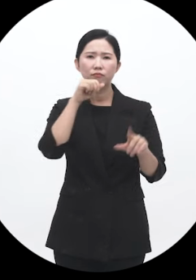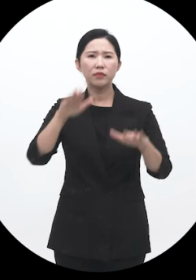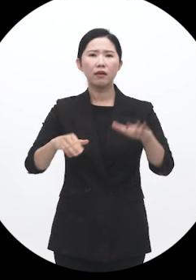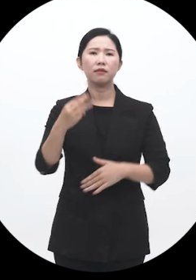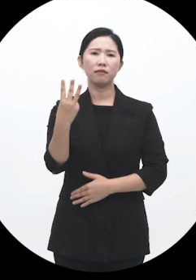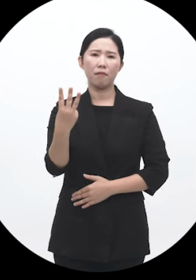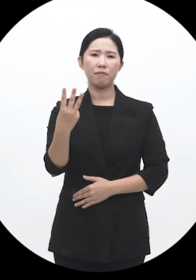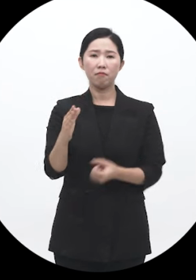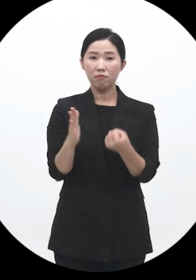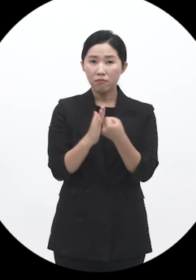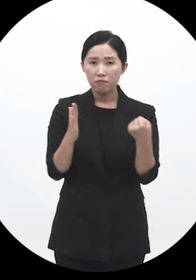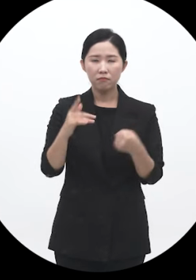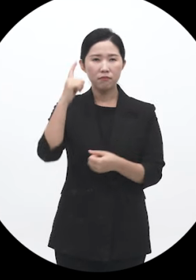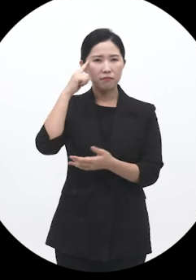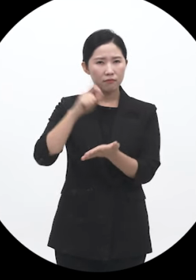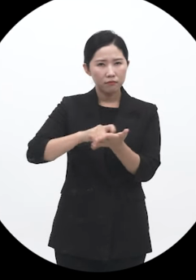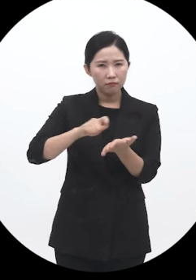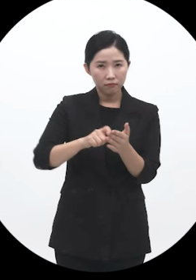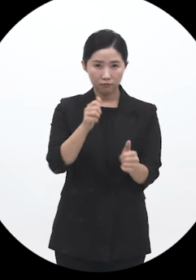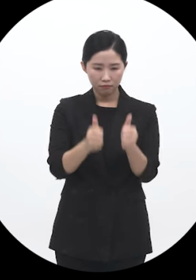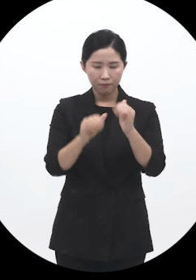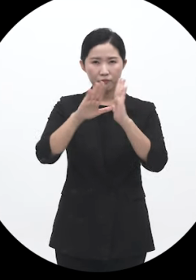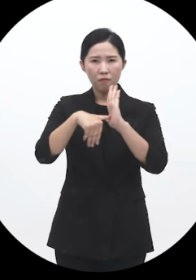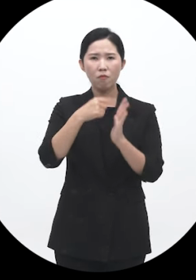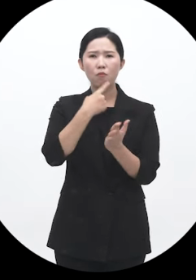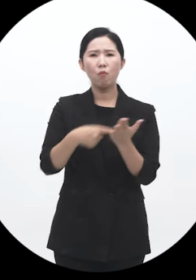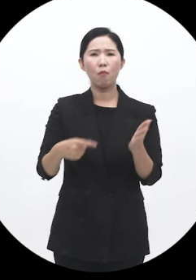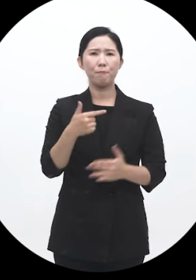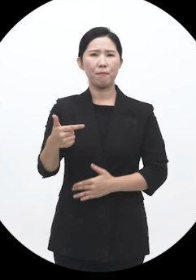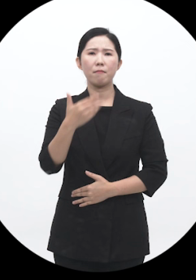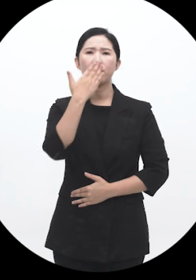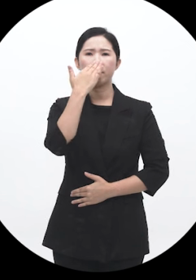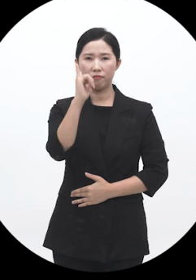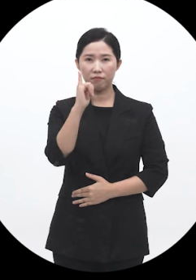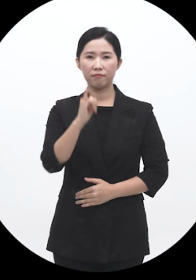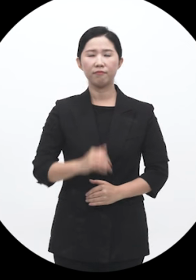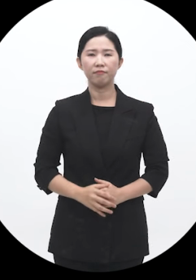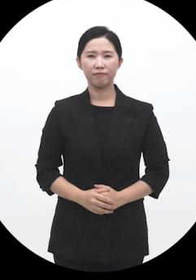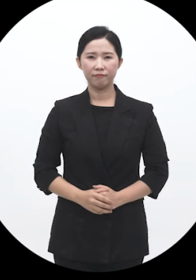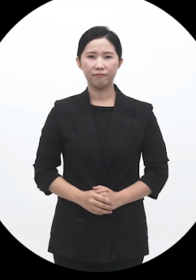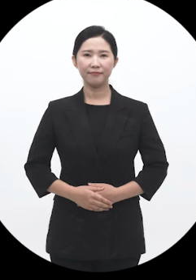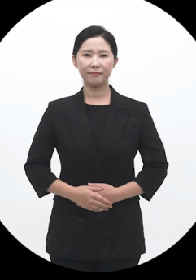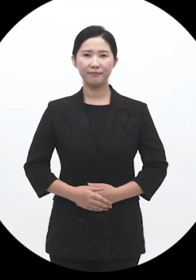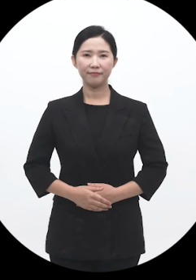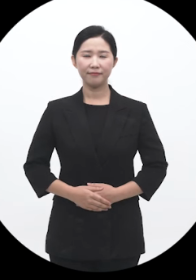논술고사의 실질적인 영향력이 더 크다고 보시면 되겠습니다.